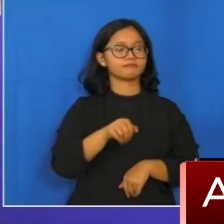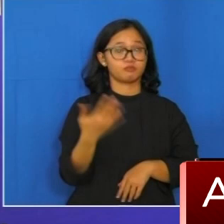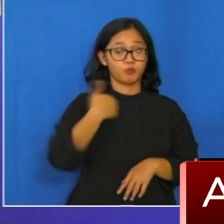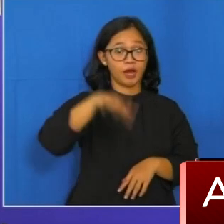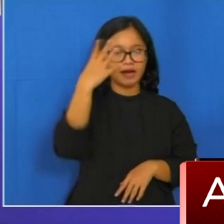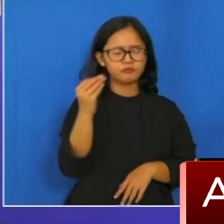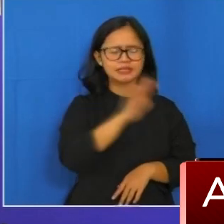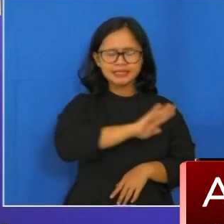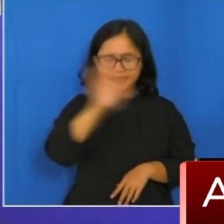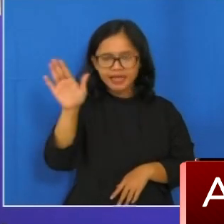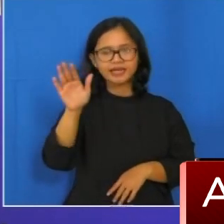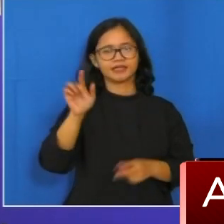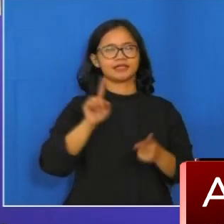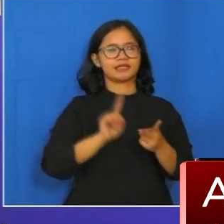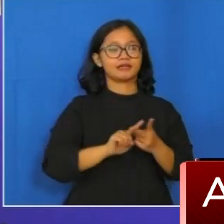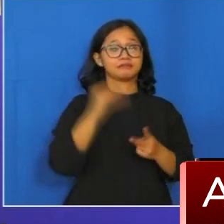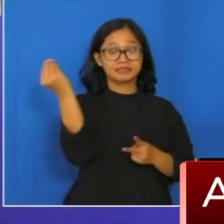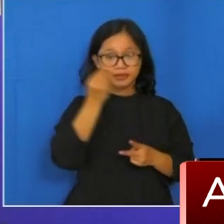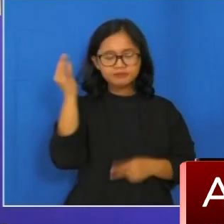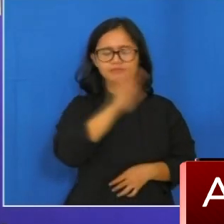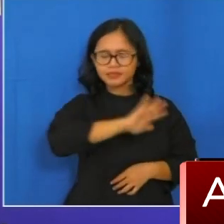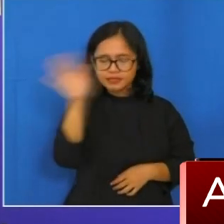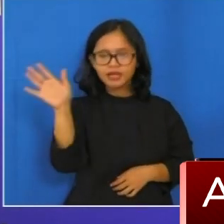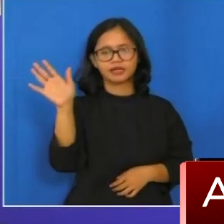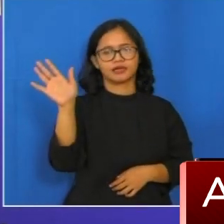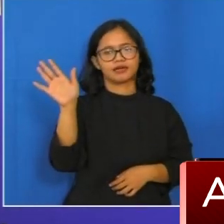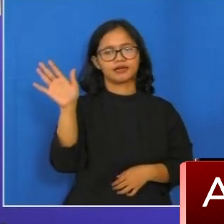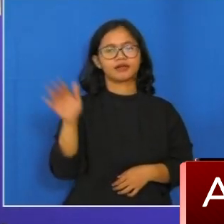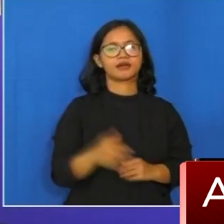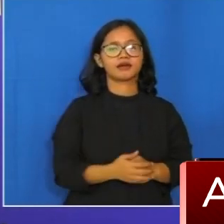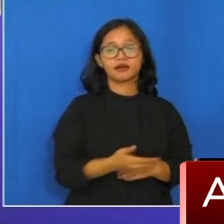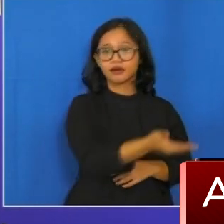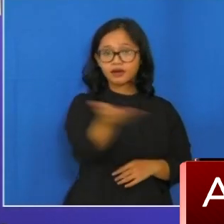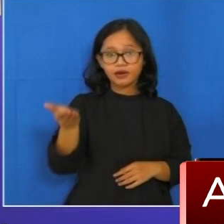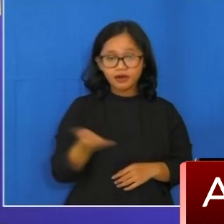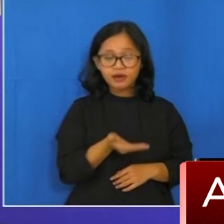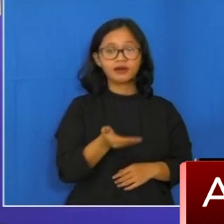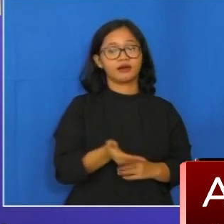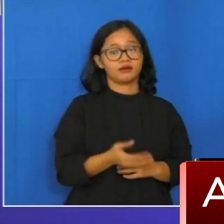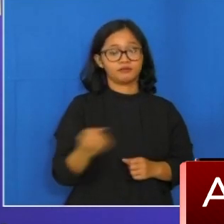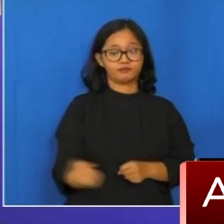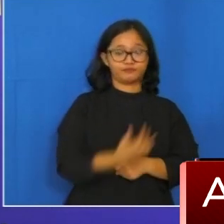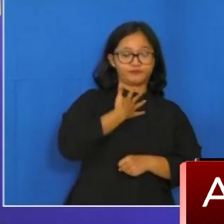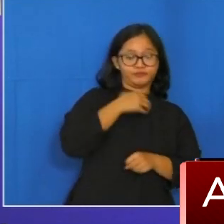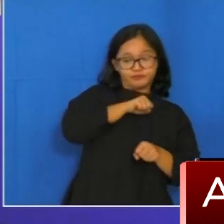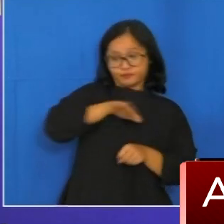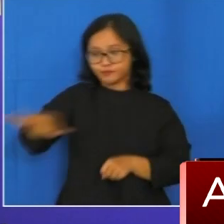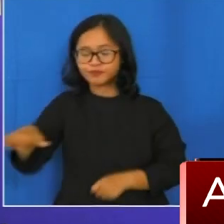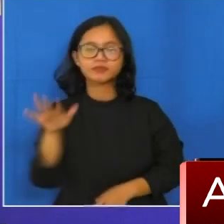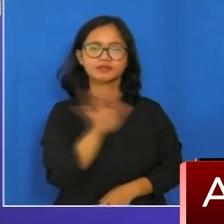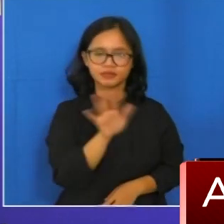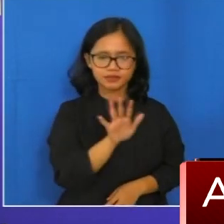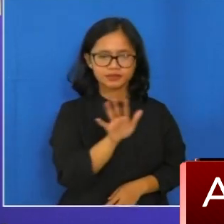mudik Hai jangan bepergian Hai pastikan kita tidak tertular dan tidak